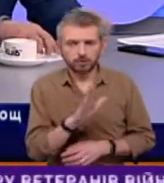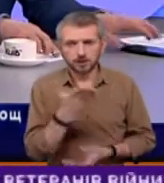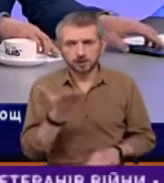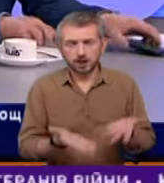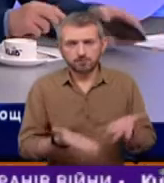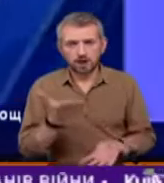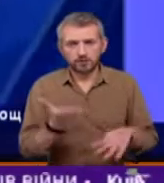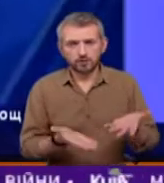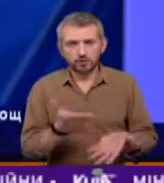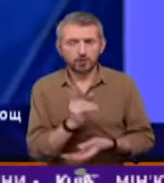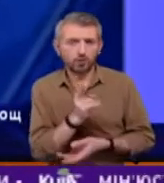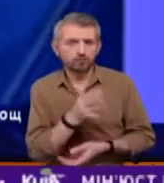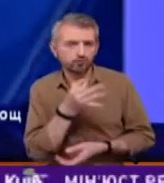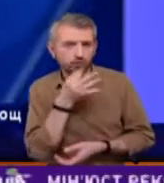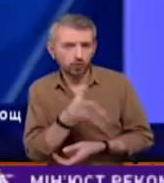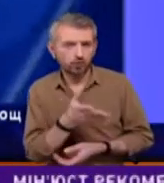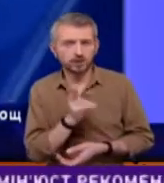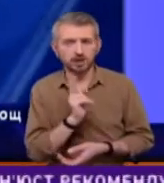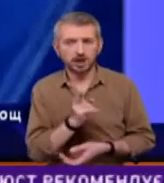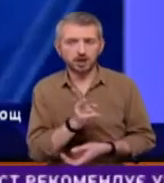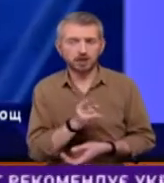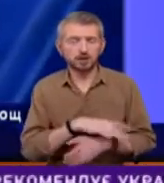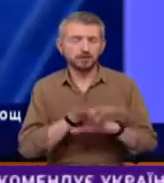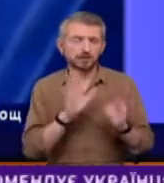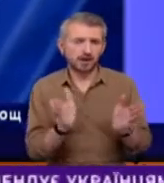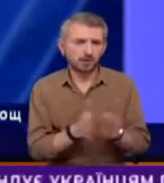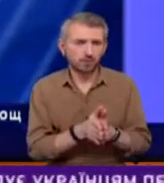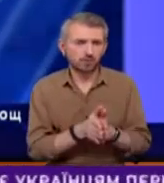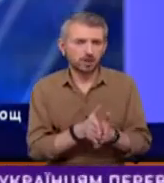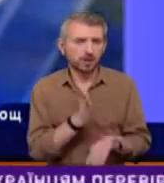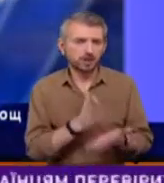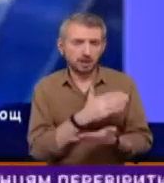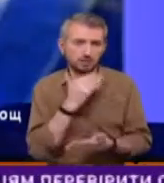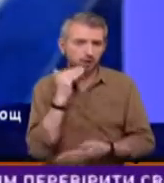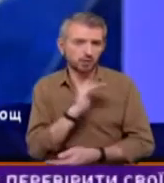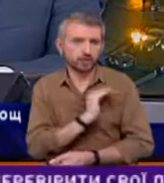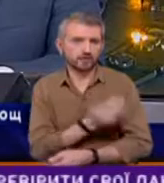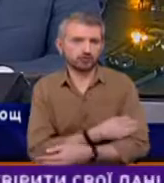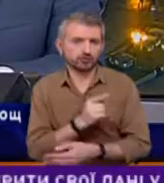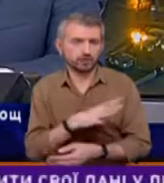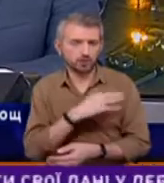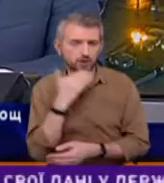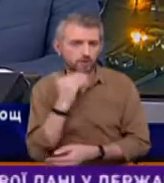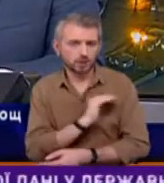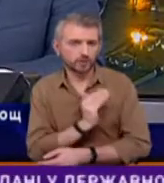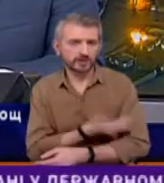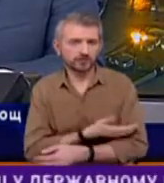напевне, комусь подобається, але загалом є набагато сильніші, там були набагато